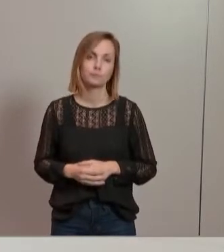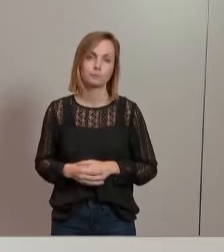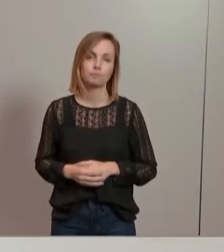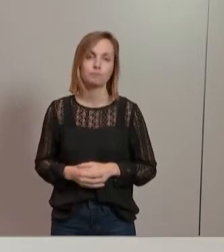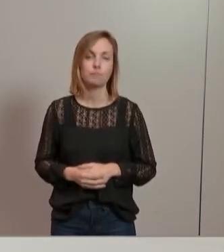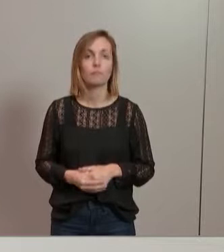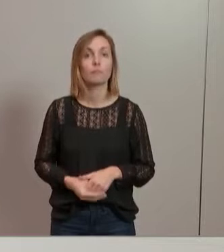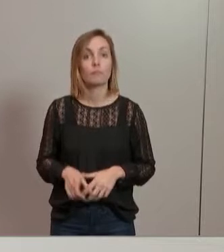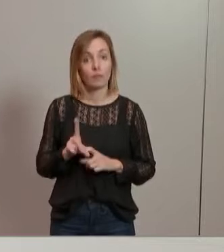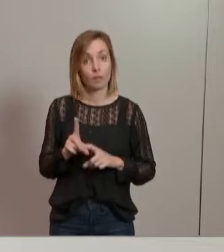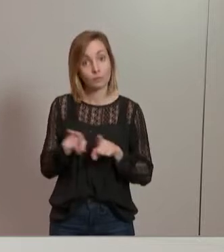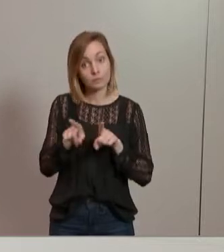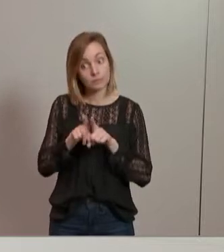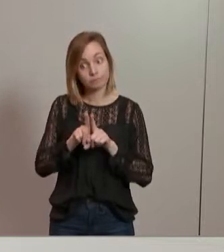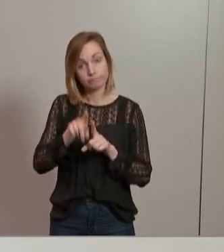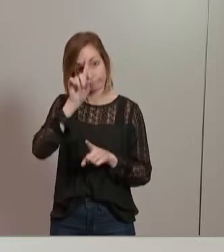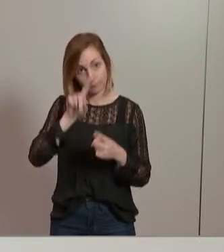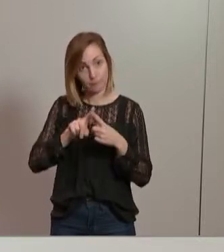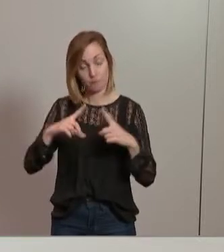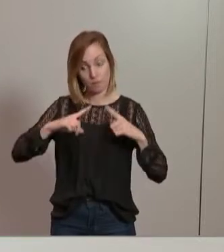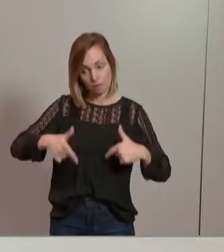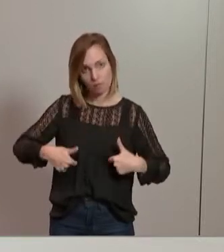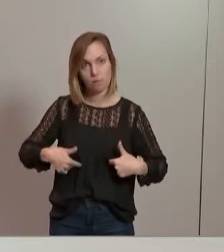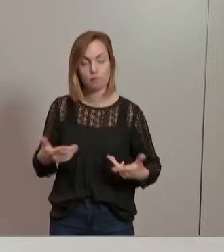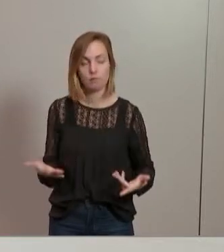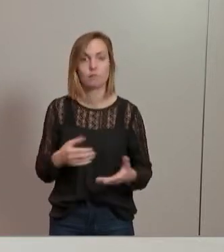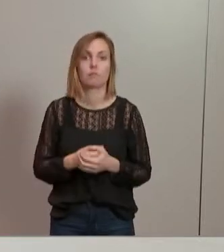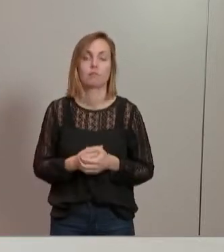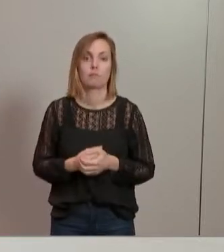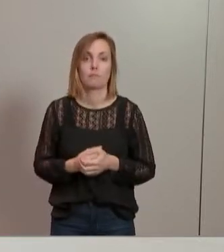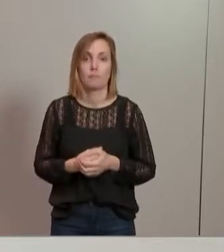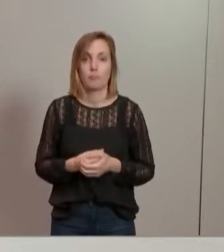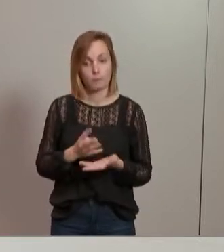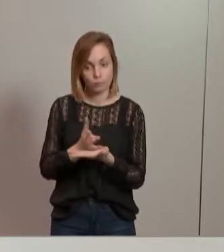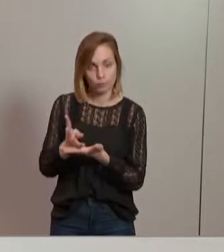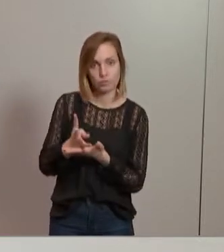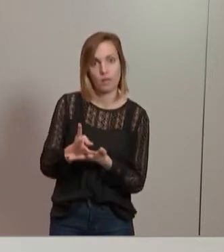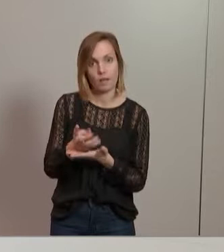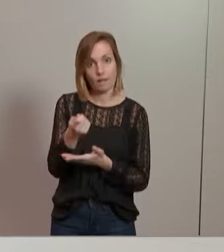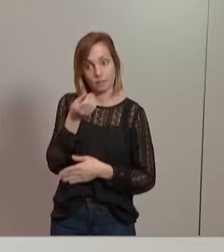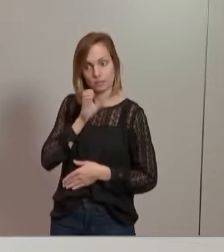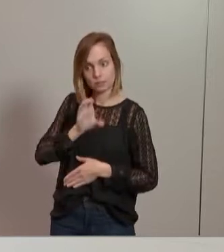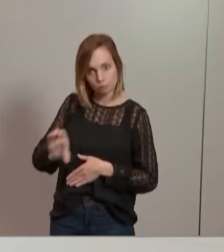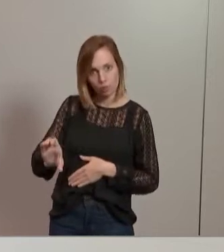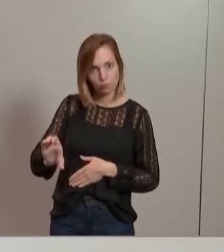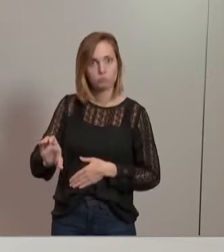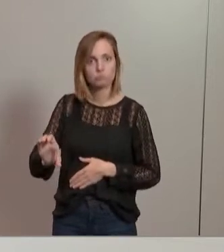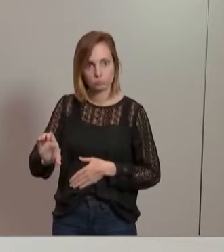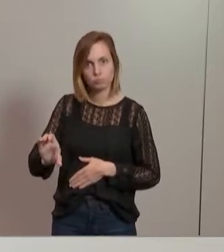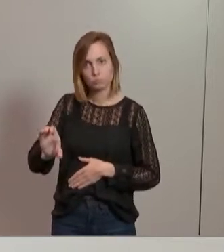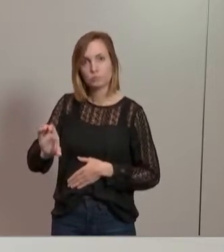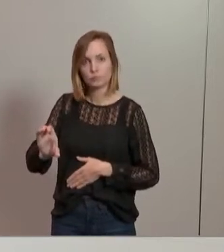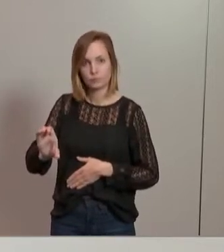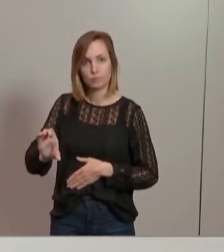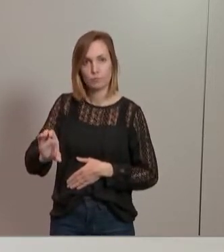Mais aussi la question des écoles qui structurent notre territoire. Nous portons un projet d'investissement ambitieux dont